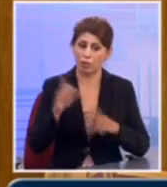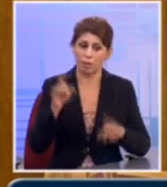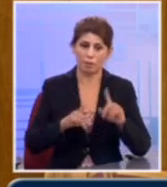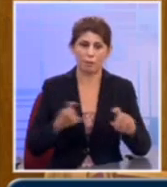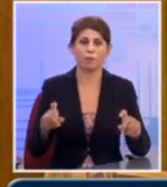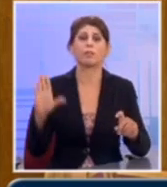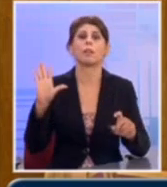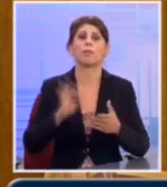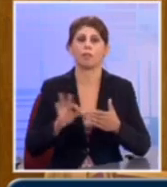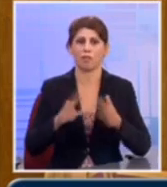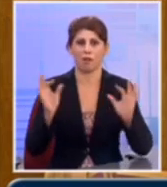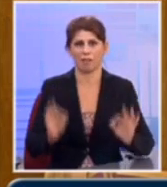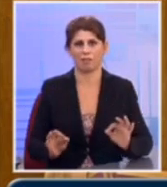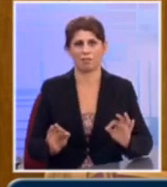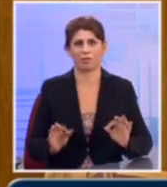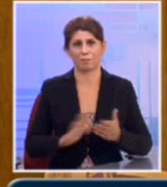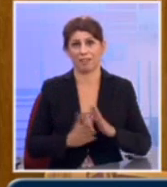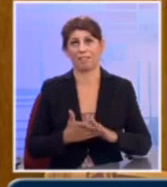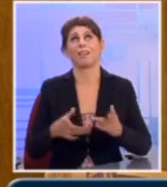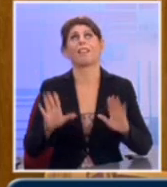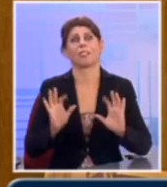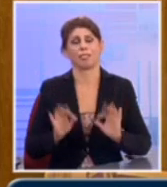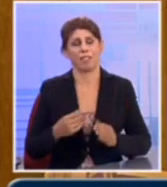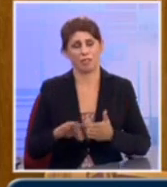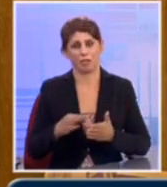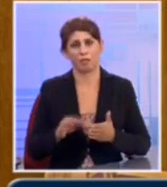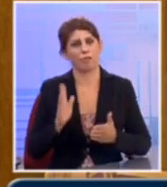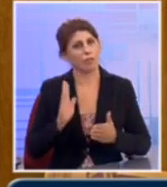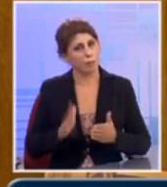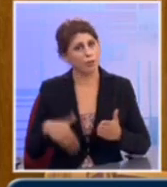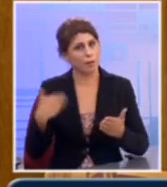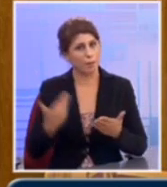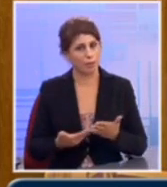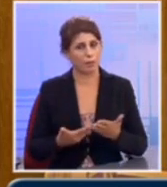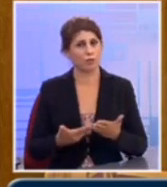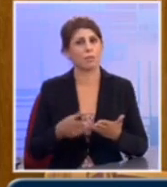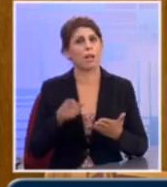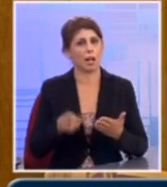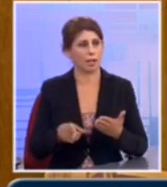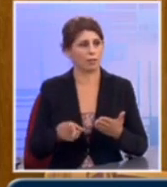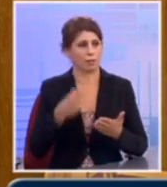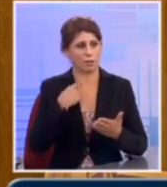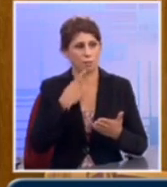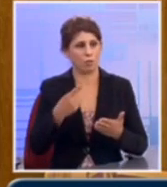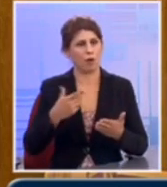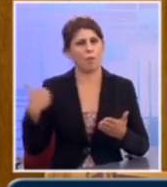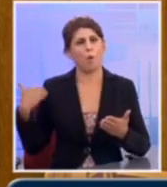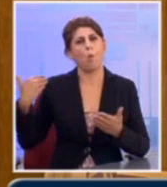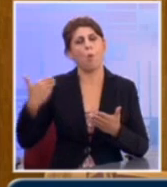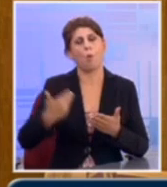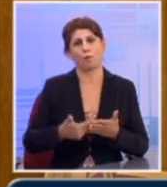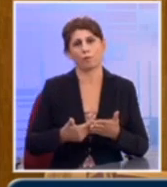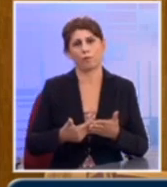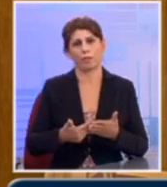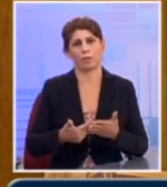και να μην διορθώνονται ακριβώς στην πράξη θα μπορέσουμε να αποδείξουμε αυτά που λέμε όλο αυτό το χρονικό